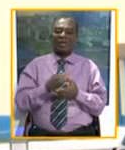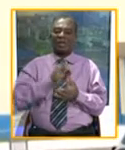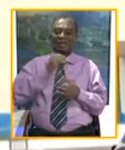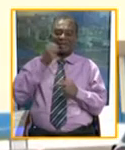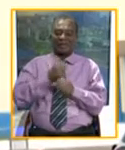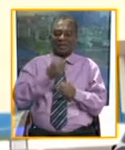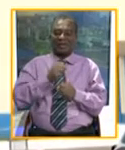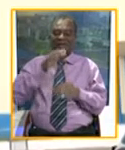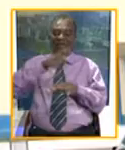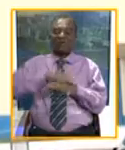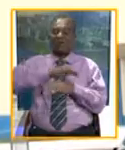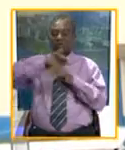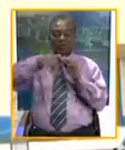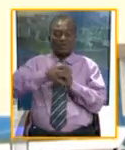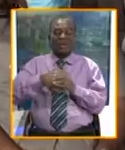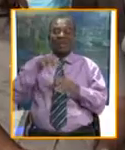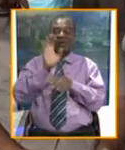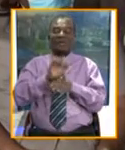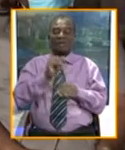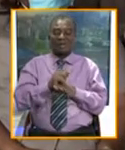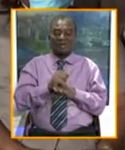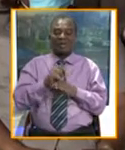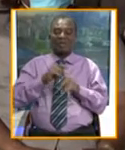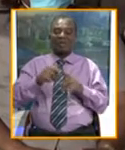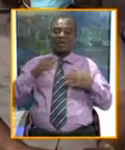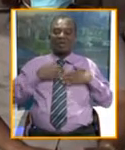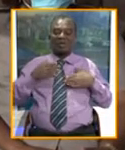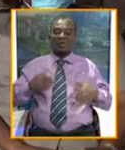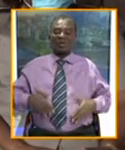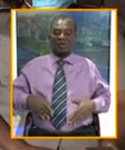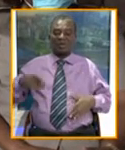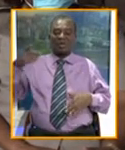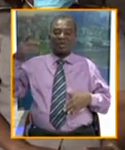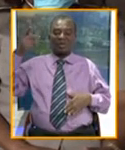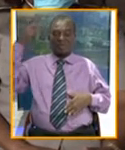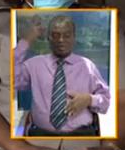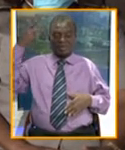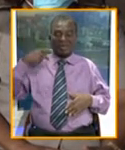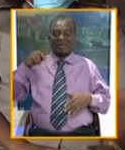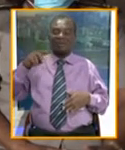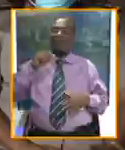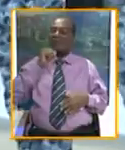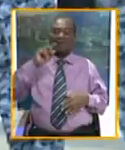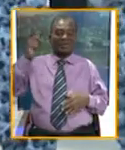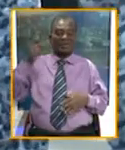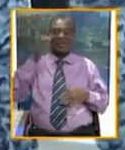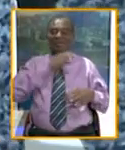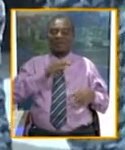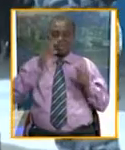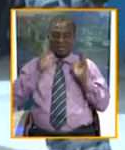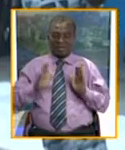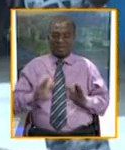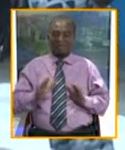territoire aux sorties des crises qu'a connues la Côte d'Ivoire. Mais le corps préfectoral n'est pas le seul bénéficiaire de ces réformes, initiées par Ahmed Bakayoko dans le cadre